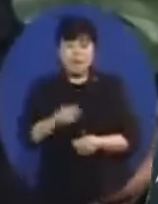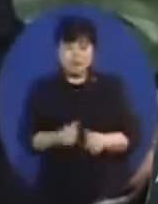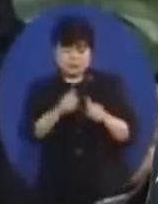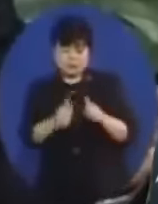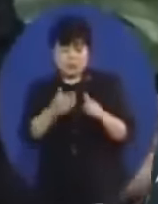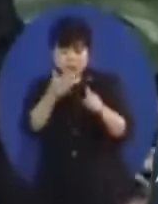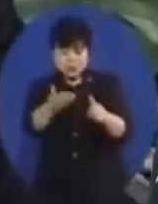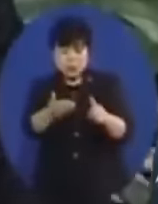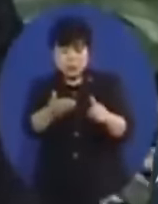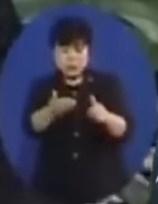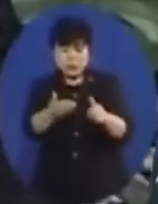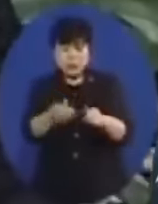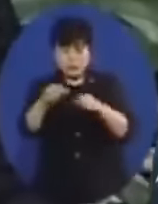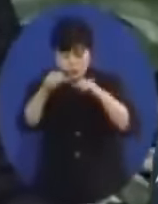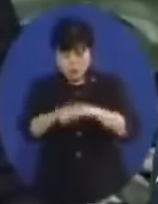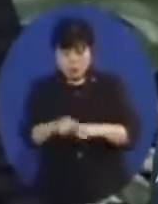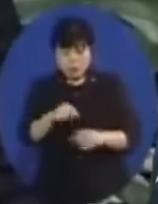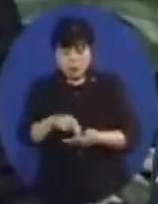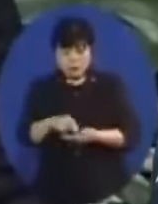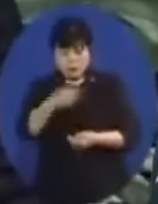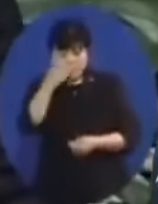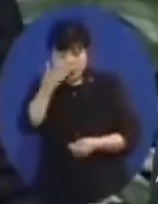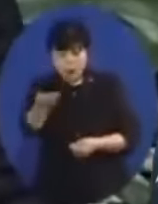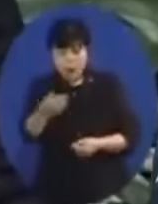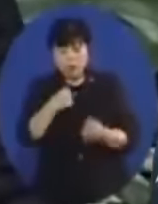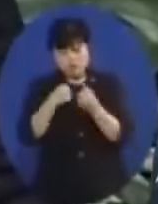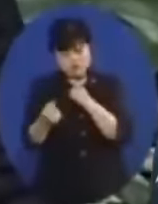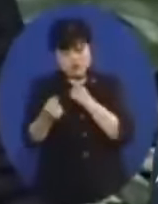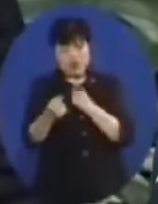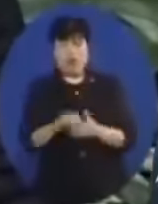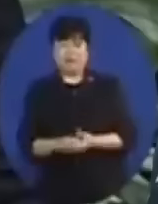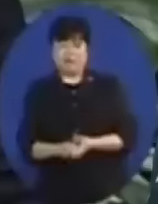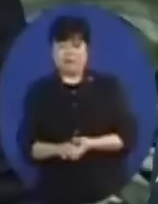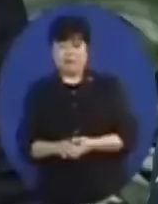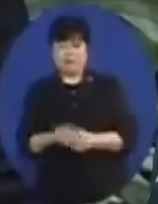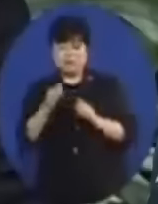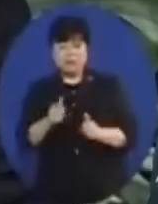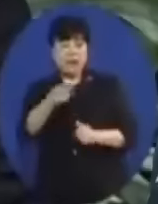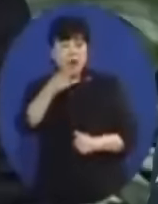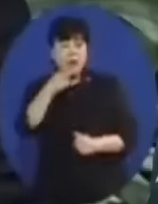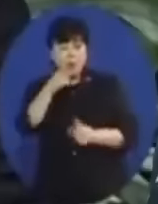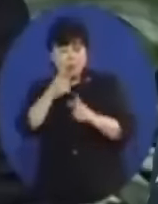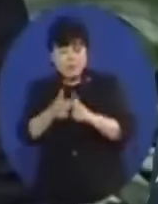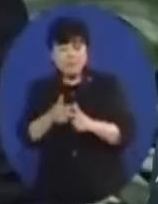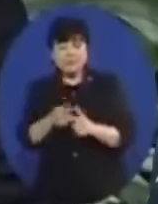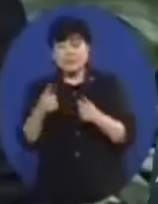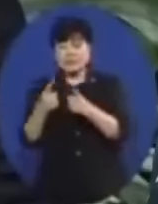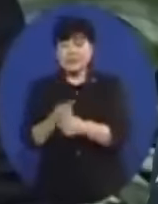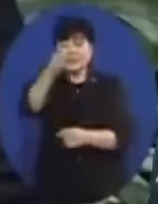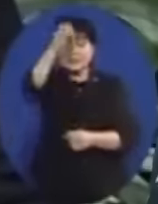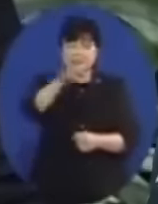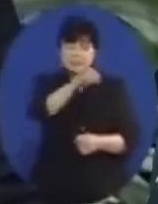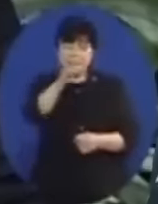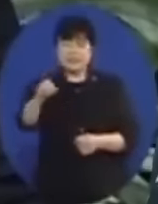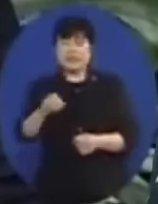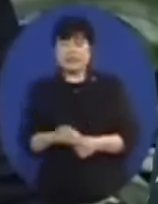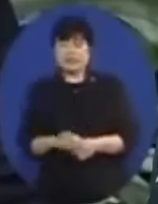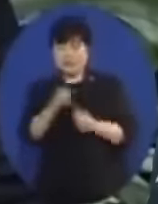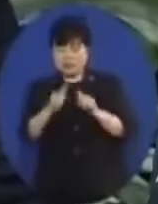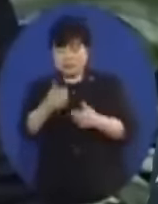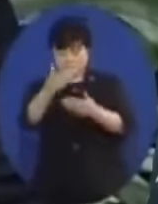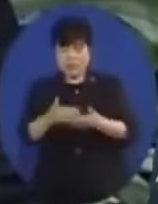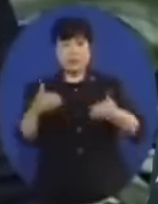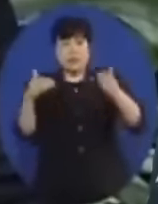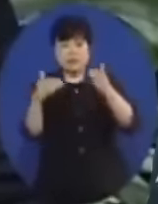심판하여 멸망시킬 수 있는데도 불구하고 우리를 그렇게 하지 않은 것은 예수님이 우리 대신 십자가에서 이미 심판받았기